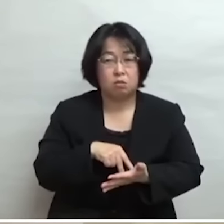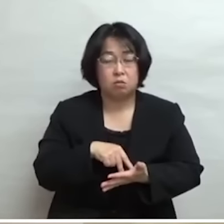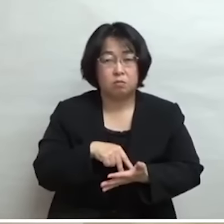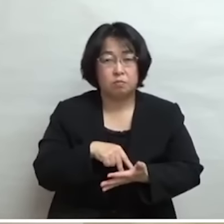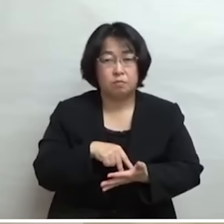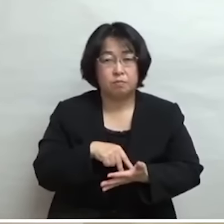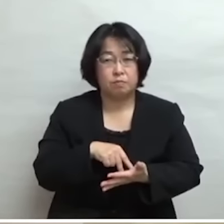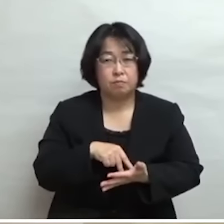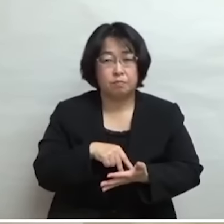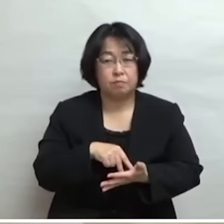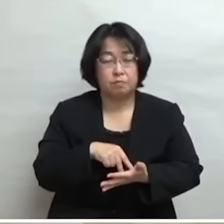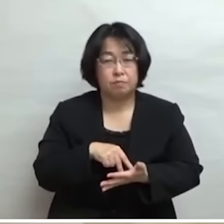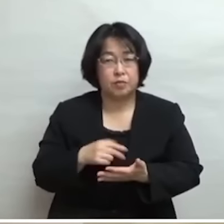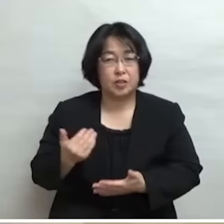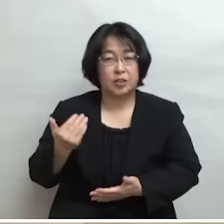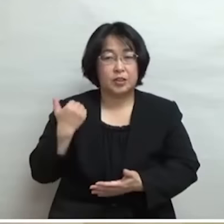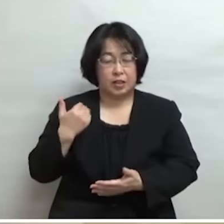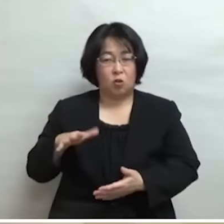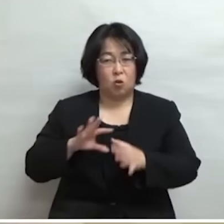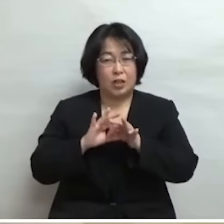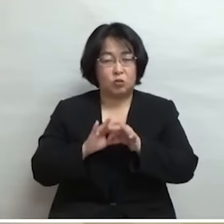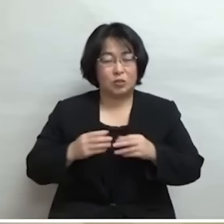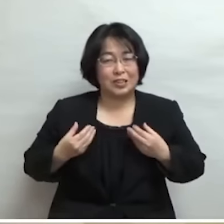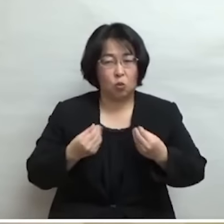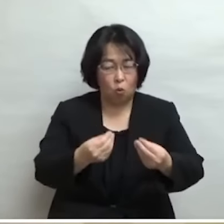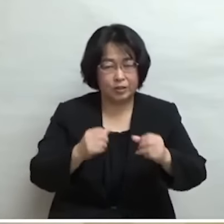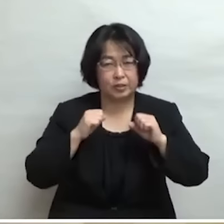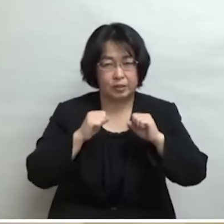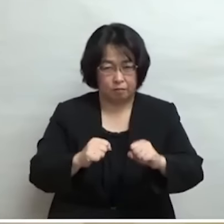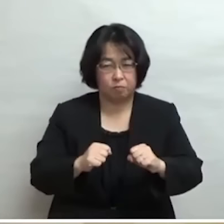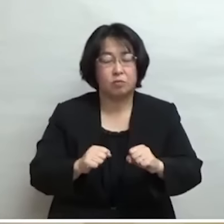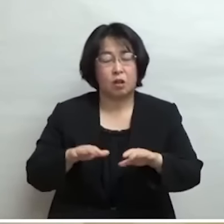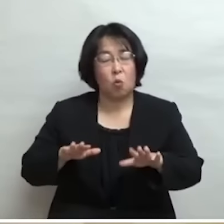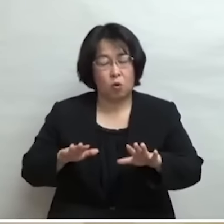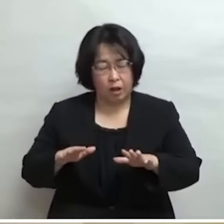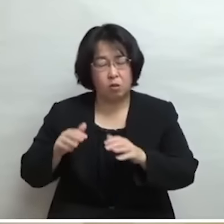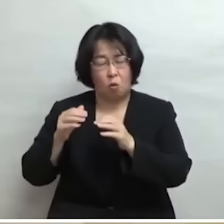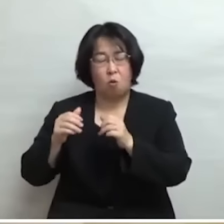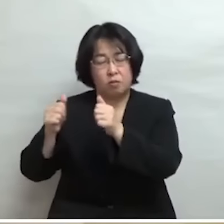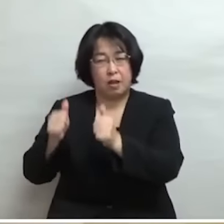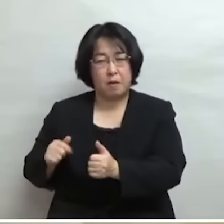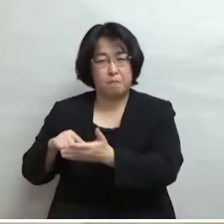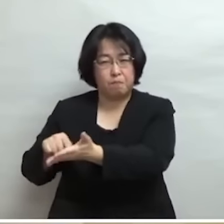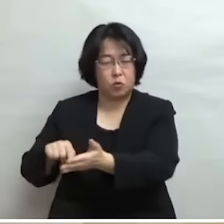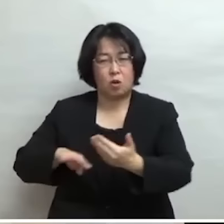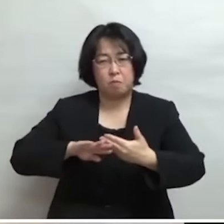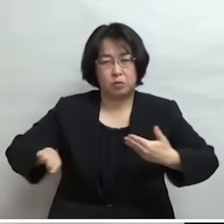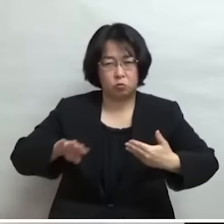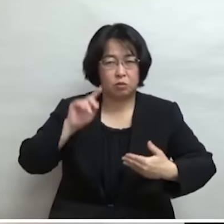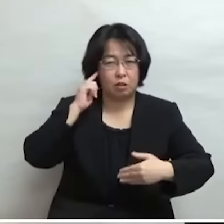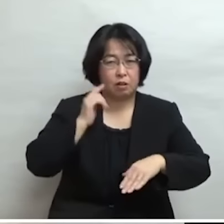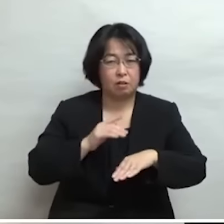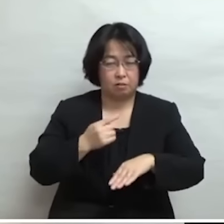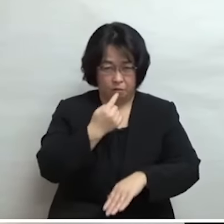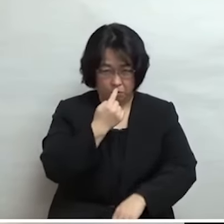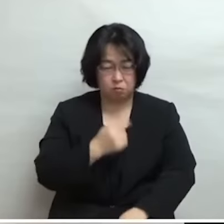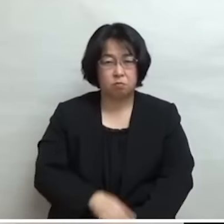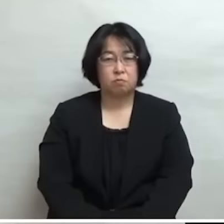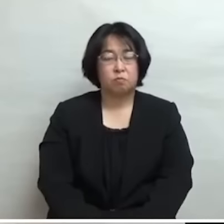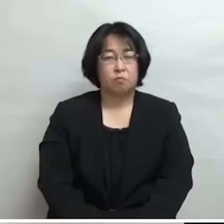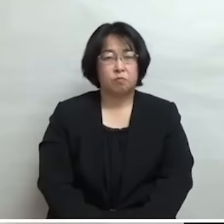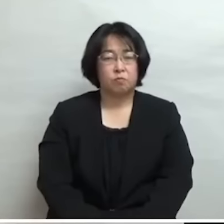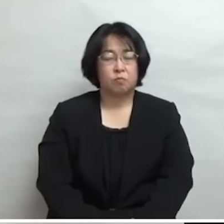前の手続きに基づいて粛々とやるということで、今回の5つとは切り離して考えてございます。 今の話もこれも大